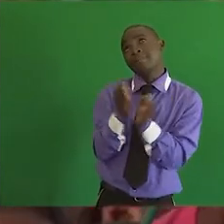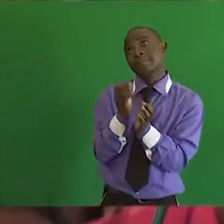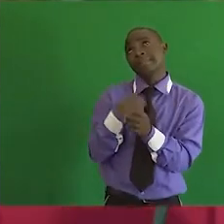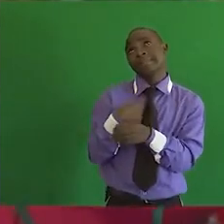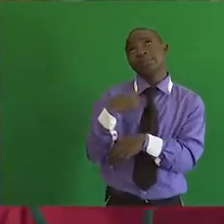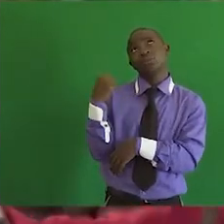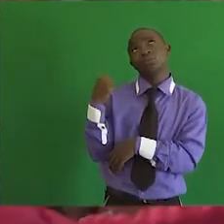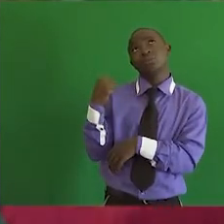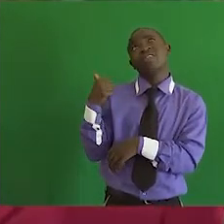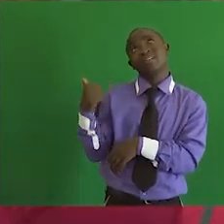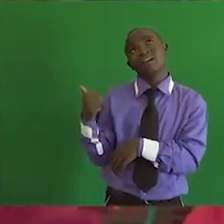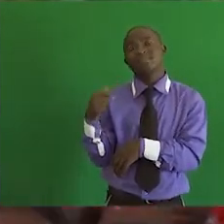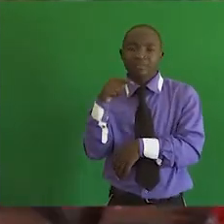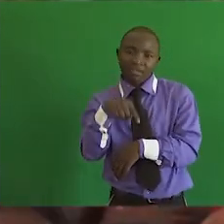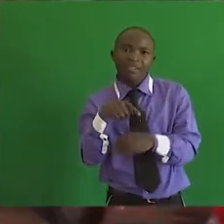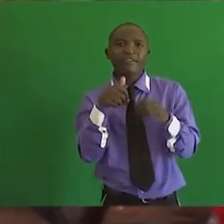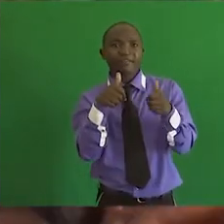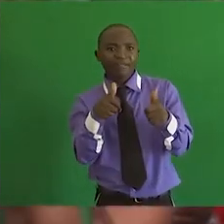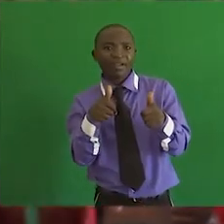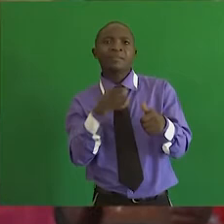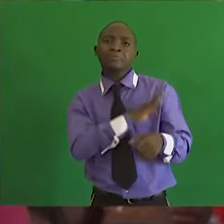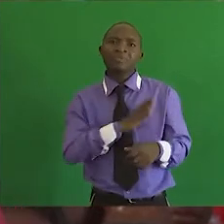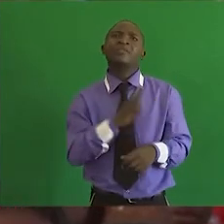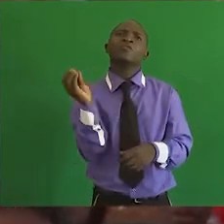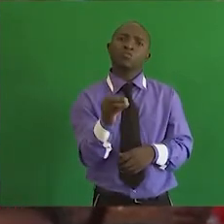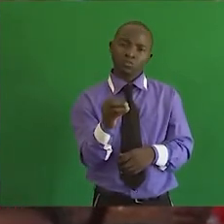zigrocery risingatokwana kana nemubhuti asi